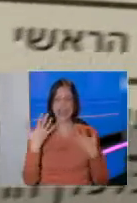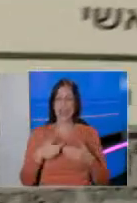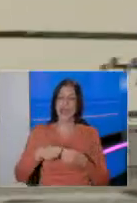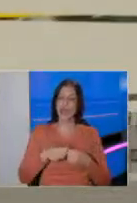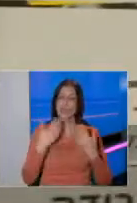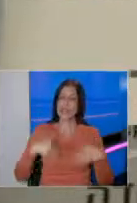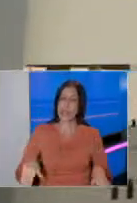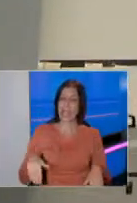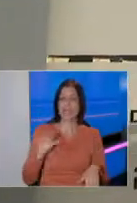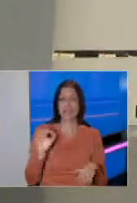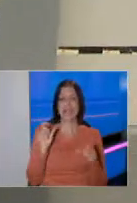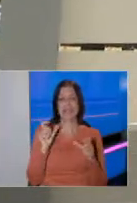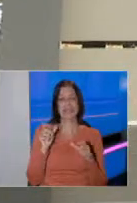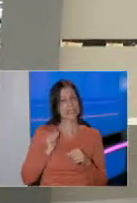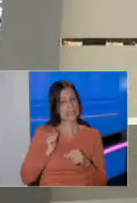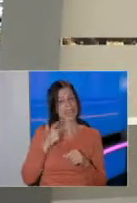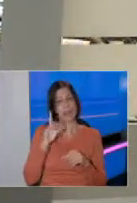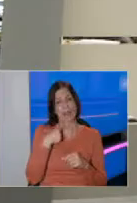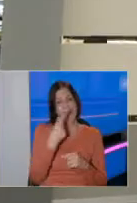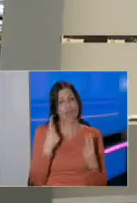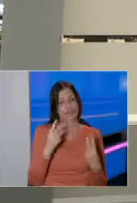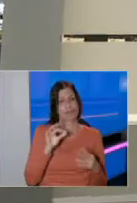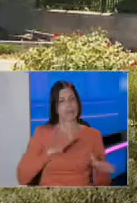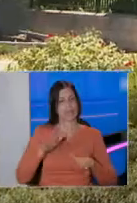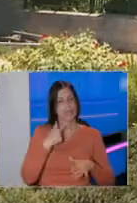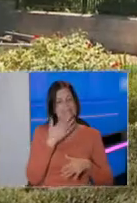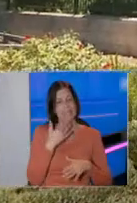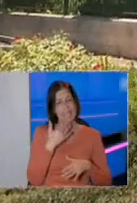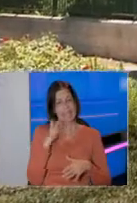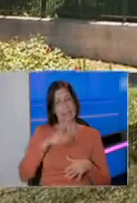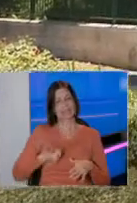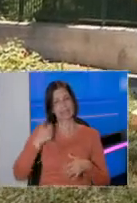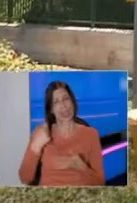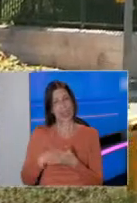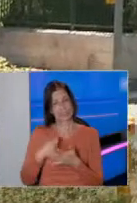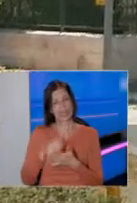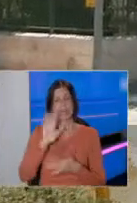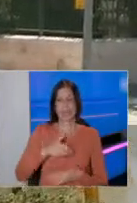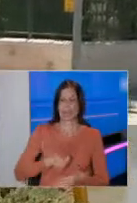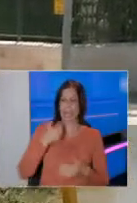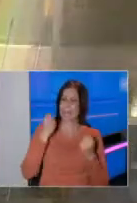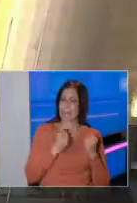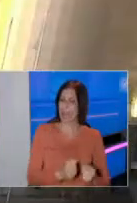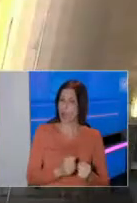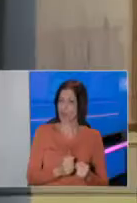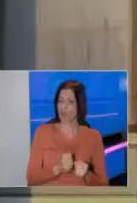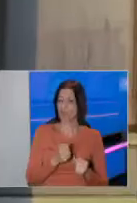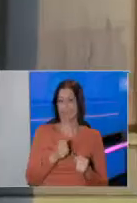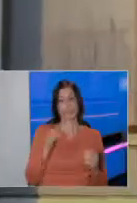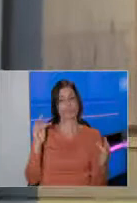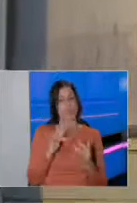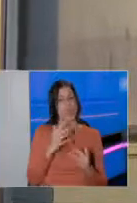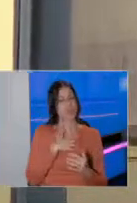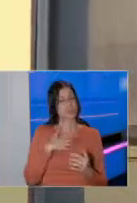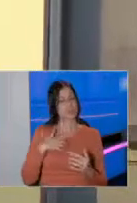אמירה חשובה מאוד של ממשלת ישראל, אני אומר עוד פעם, גם שר האוצר וגם שר הביטחון, כלפי הפצועים, ואני חושב שזה